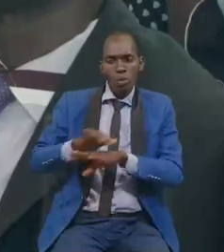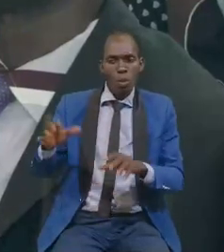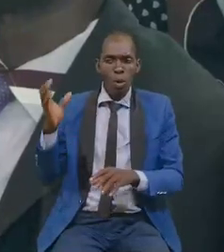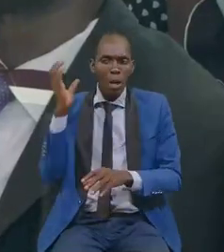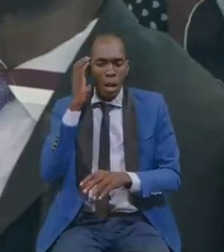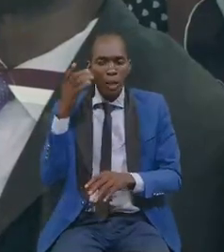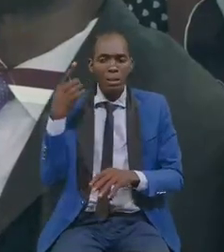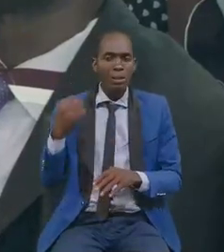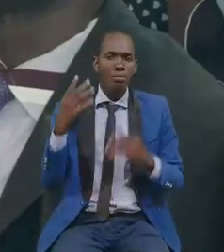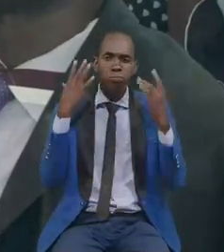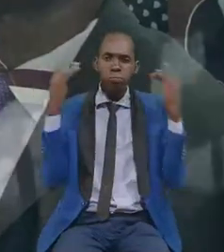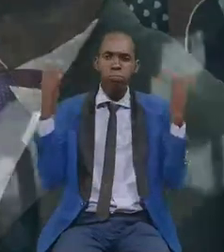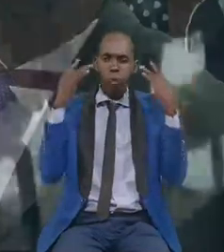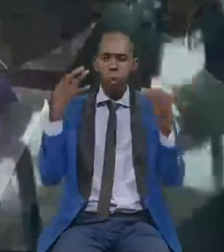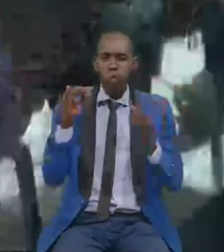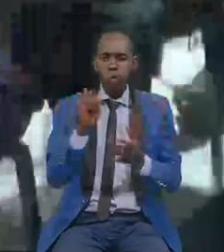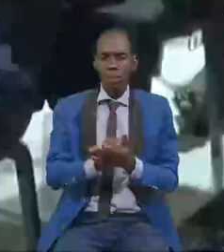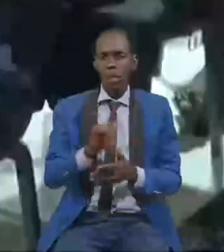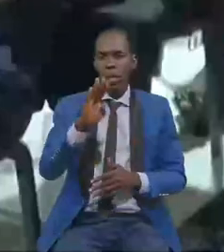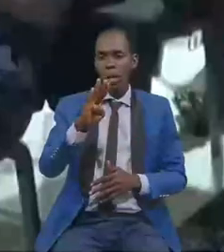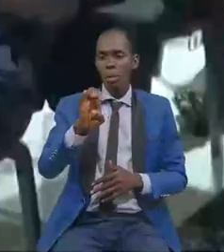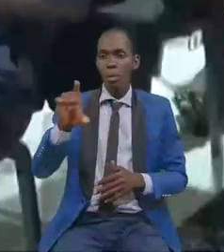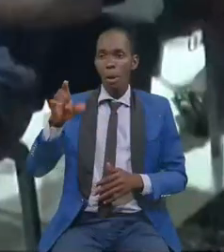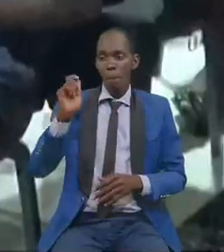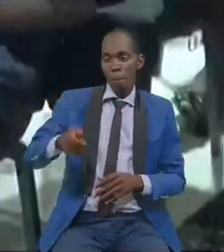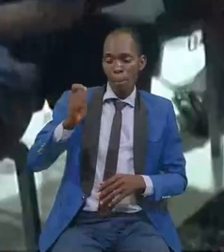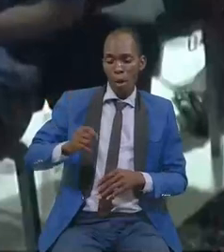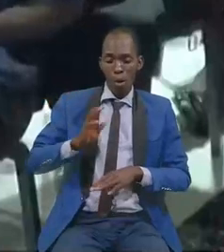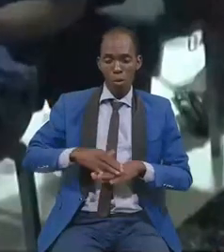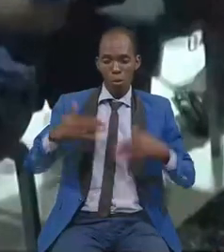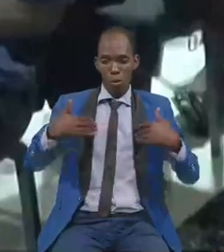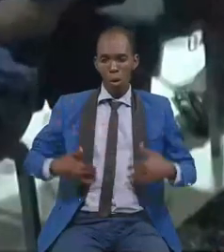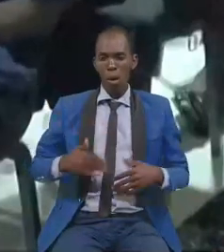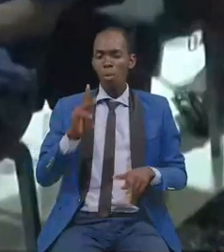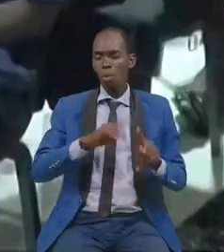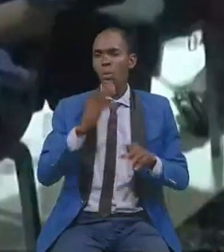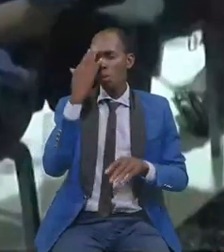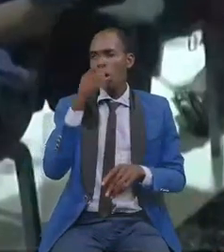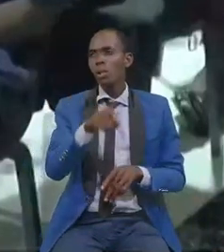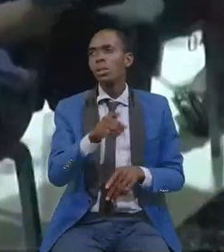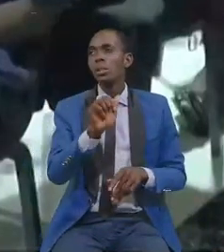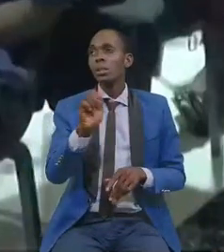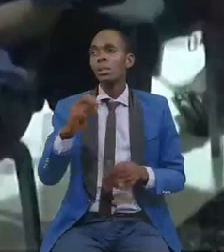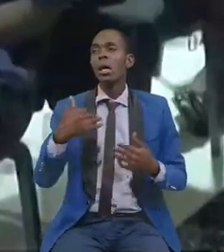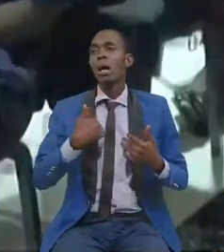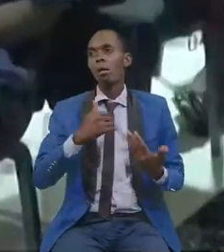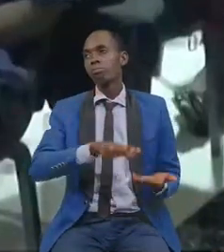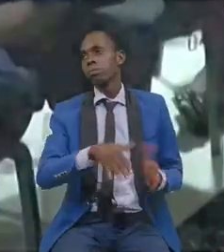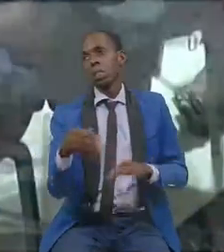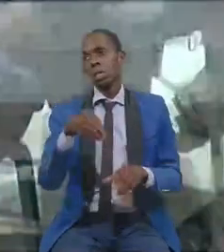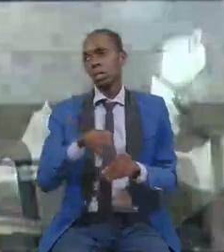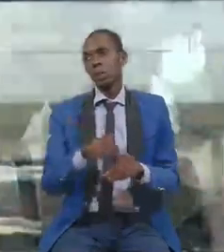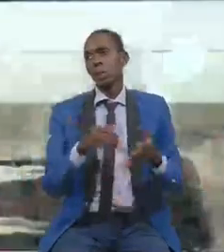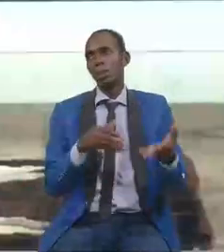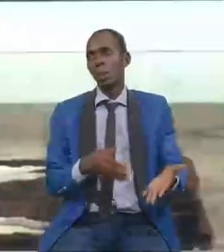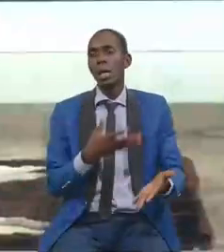ses clochette, il saurait que l'homme là est déjà parti. Alors, les clochettes, alors il y a aussi une